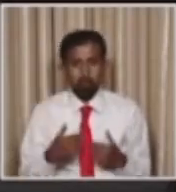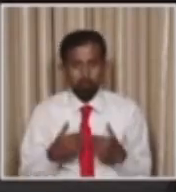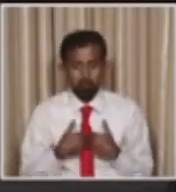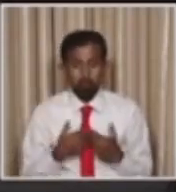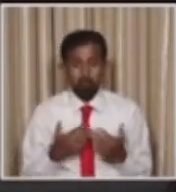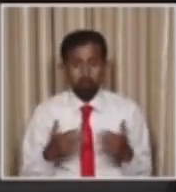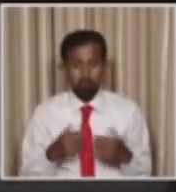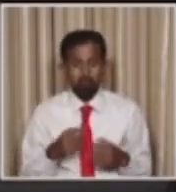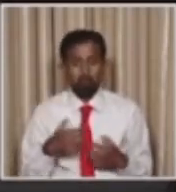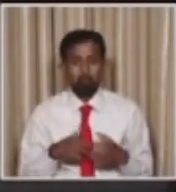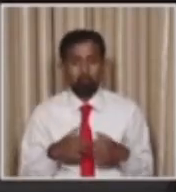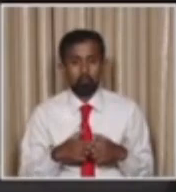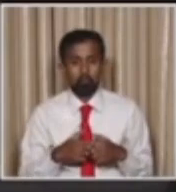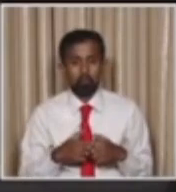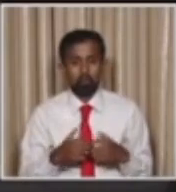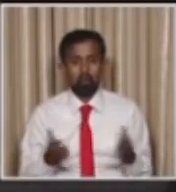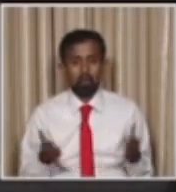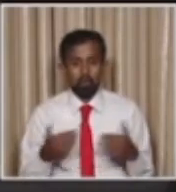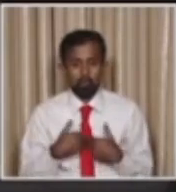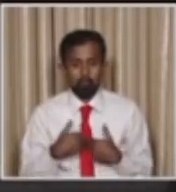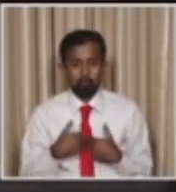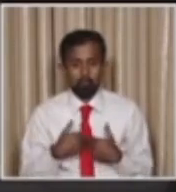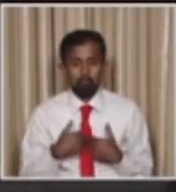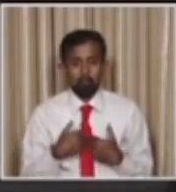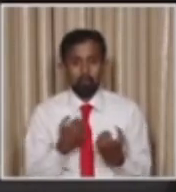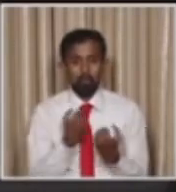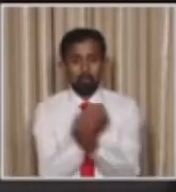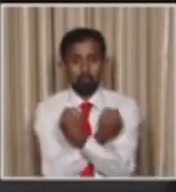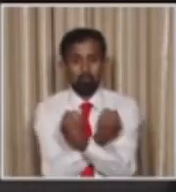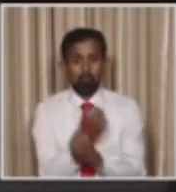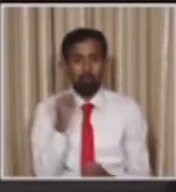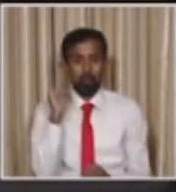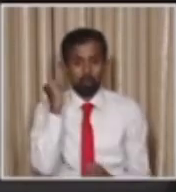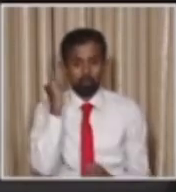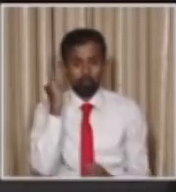வட அபே உத்தரேதர போலீஸ் நிலதாரி